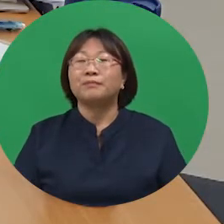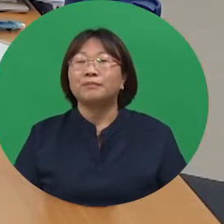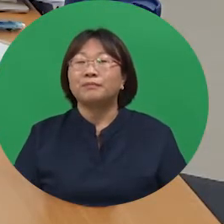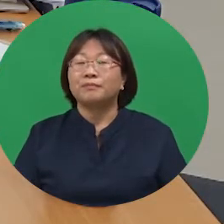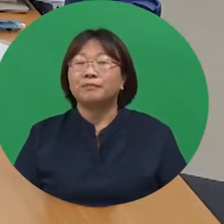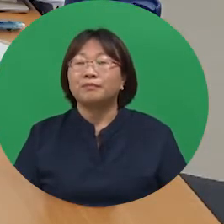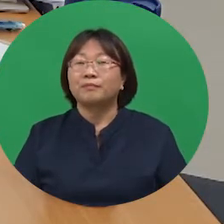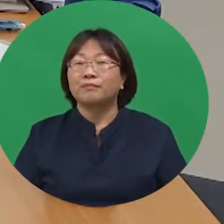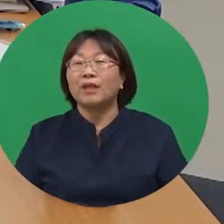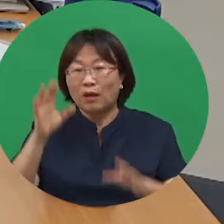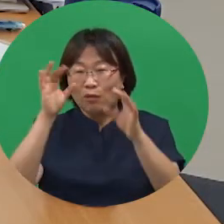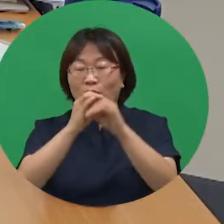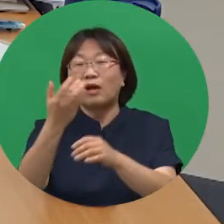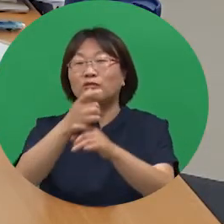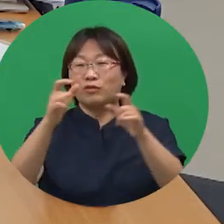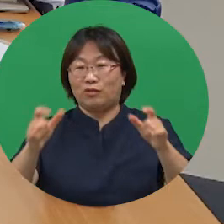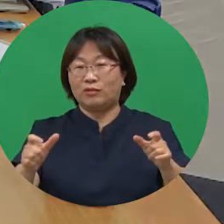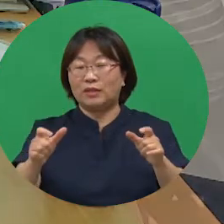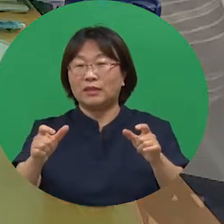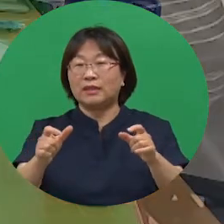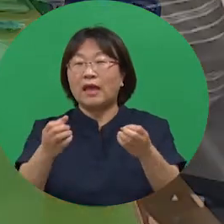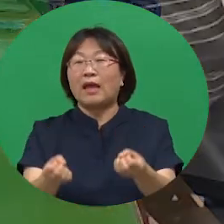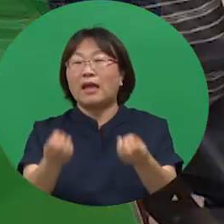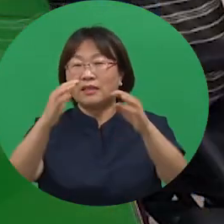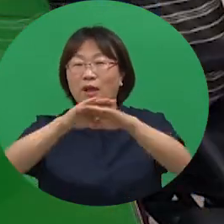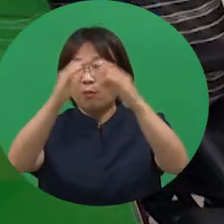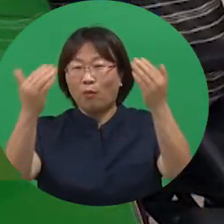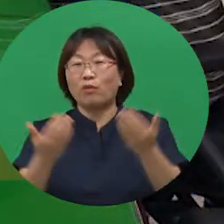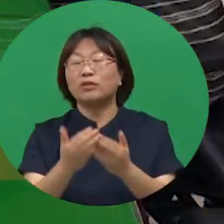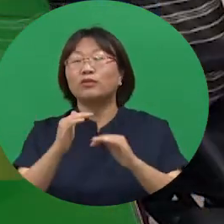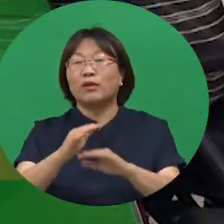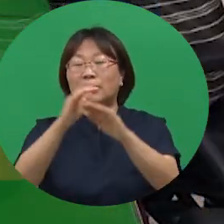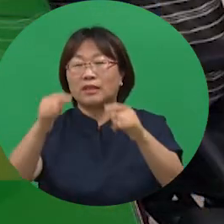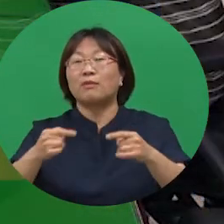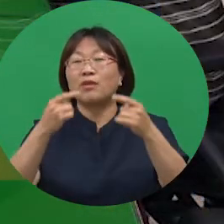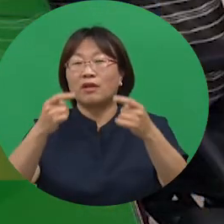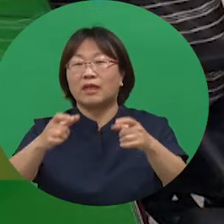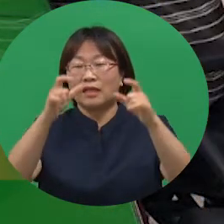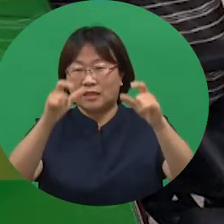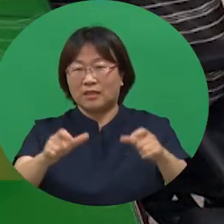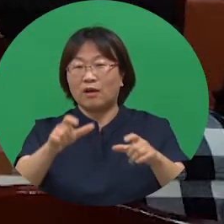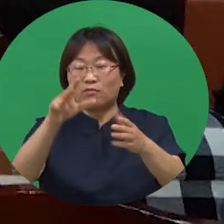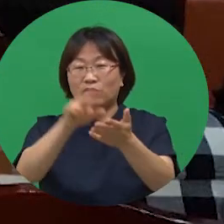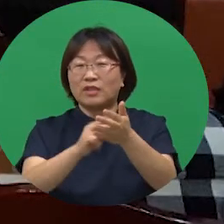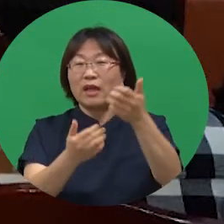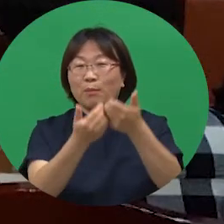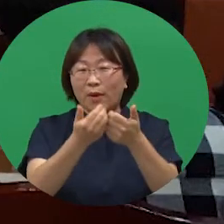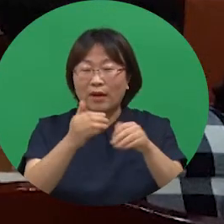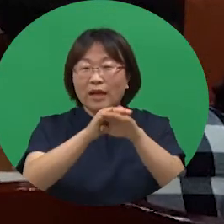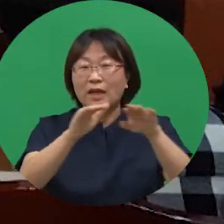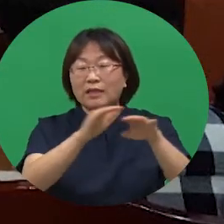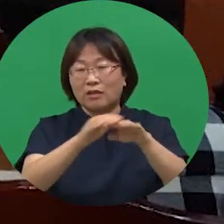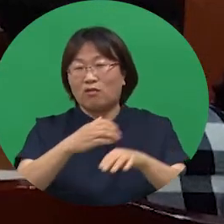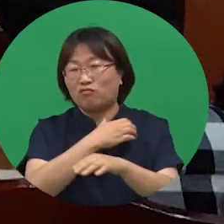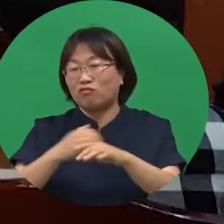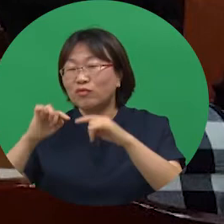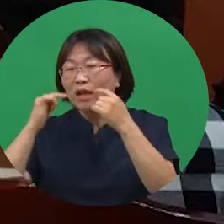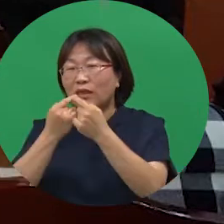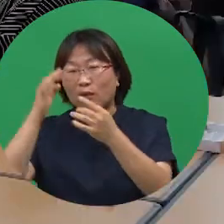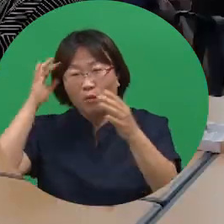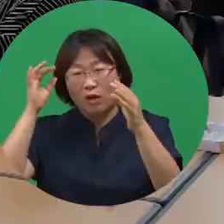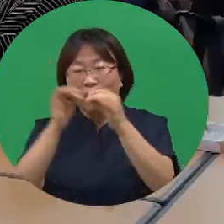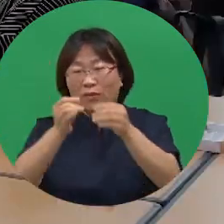공감 불온 은 주민들이 행사 전 과정에 참여해 지역 내 갈등 해소 및 주민과 구정 간협 치 공감대를